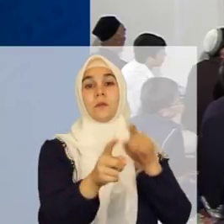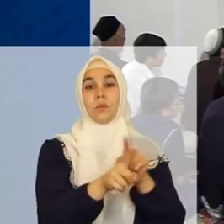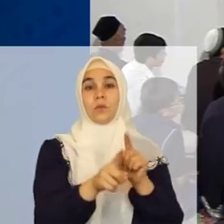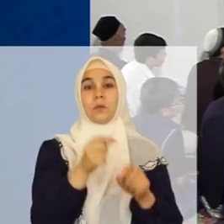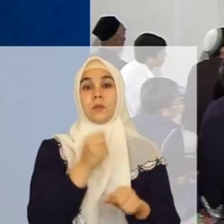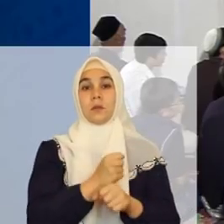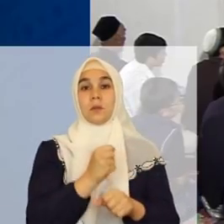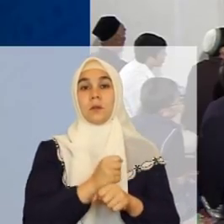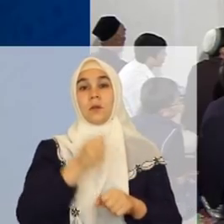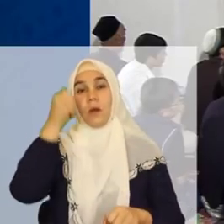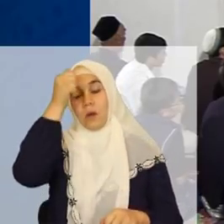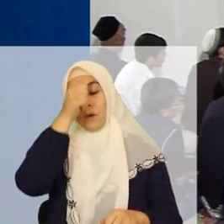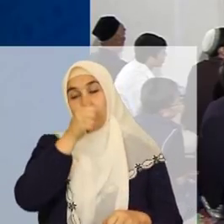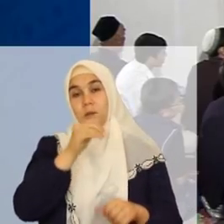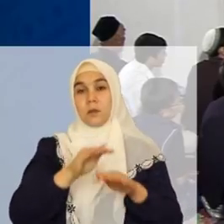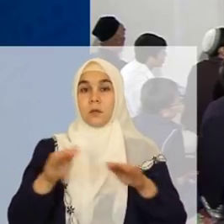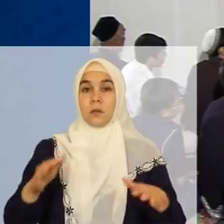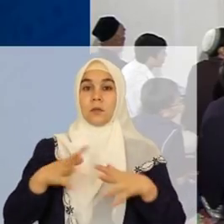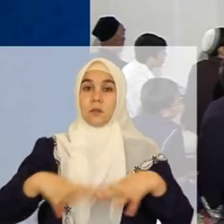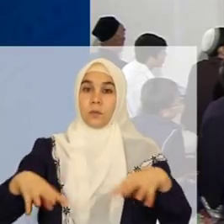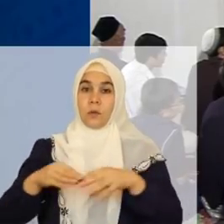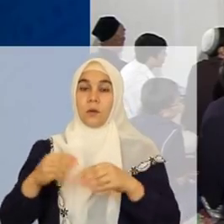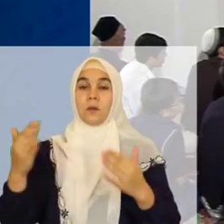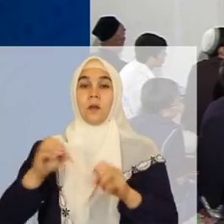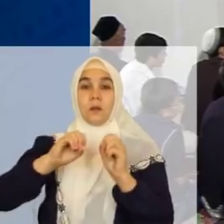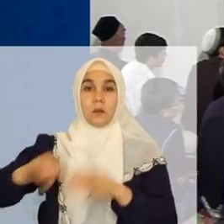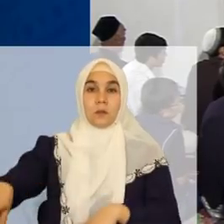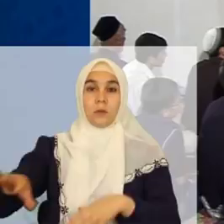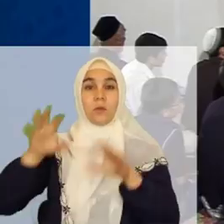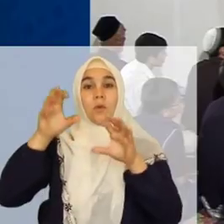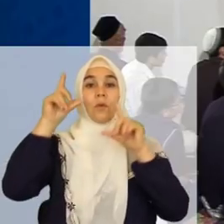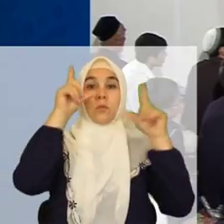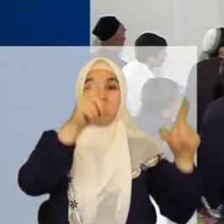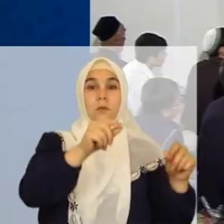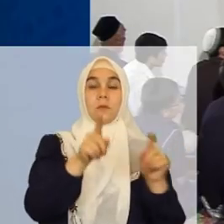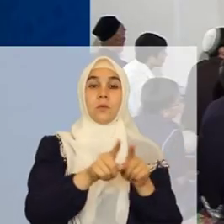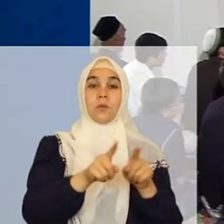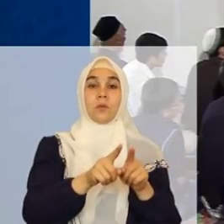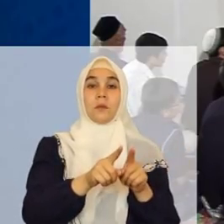degani oila, bola-chaqa, jamiyat hammasini tashab toqqami bir